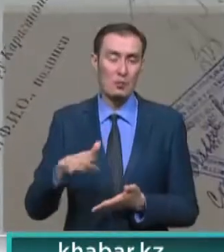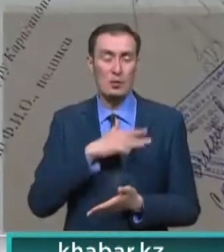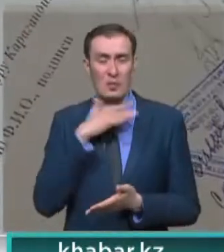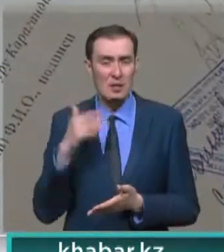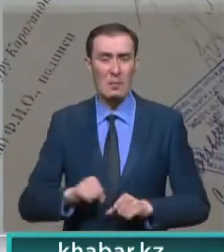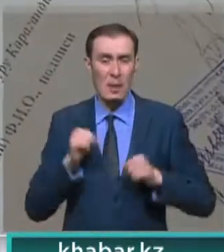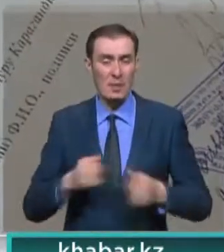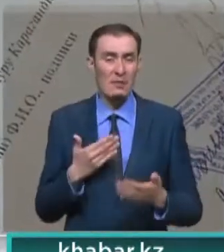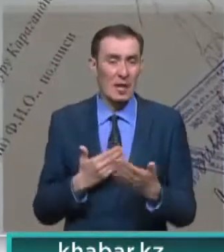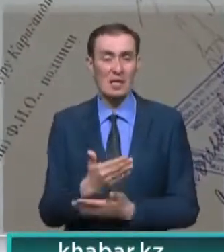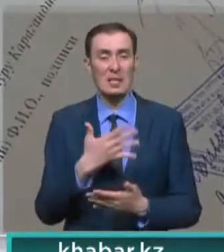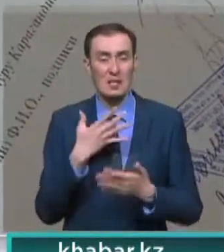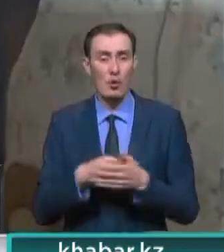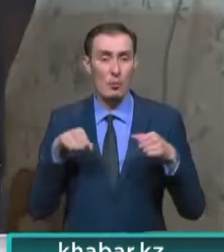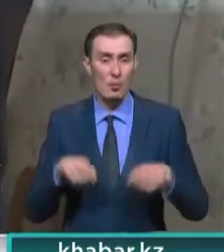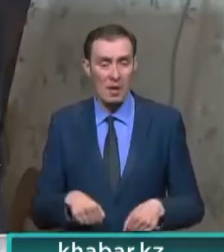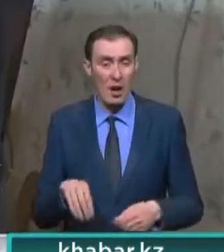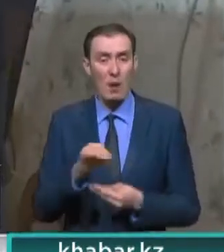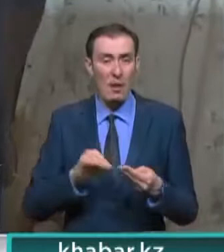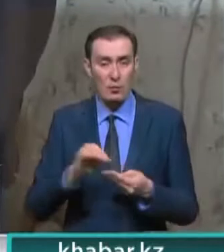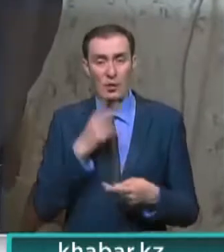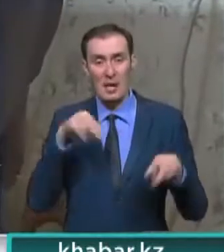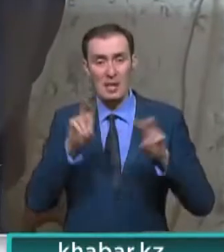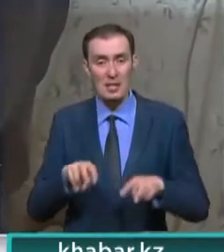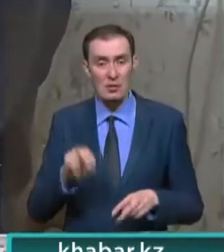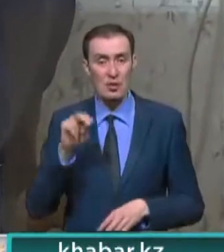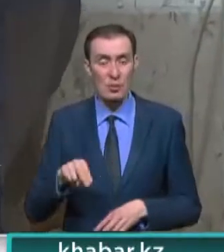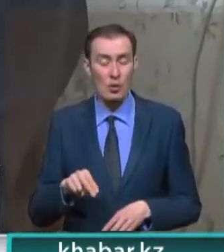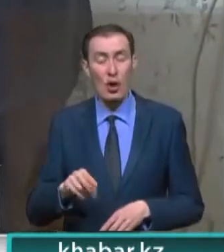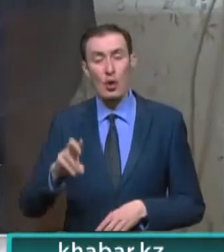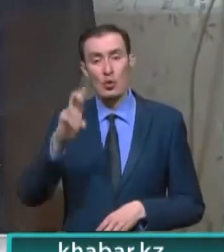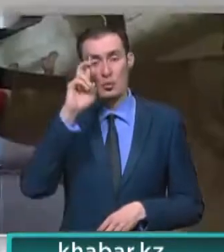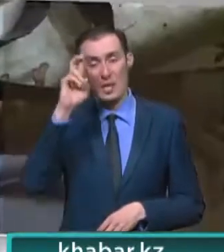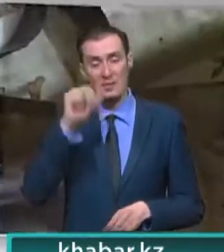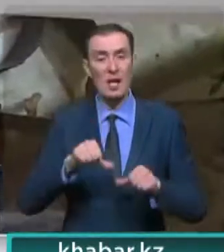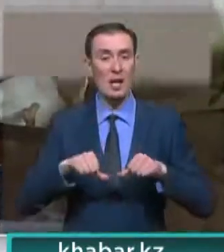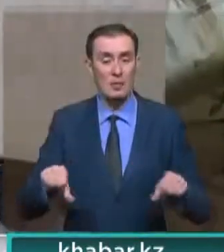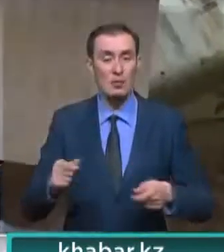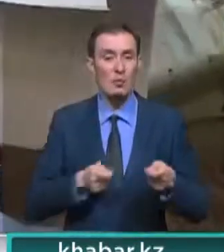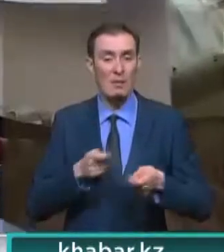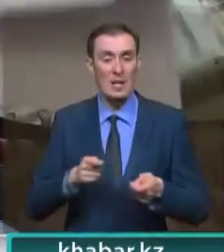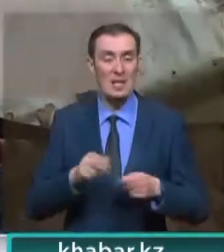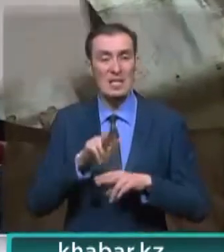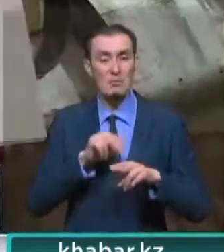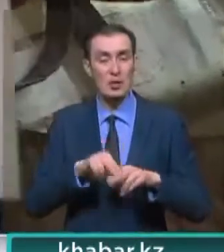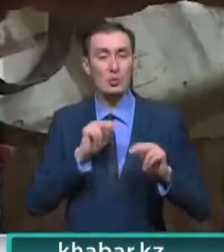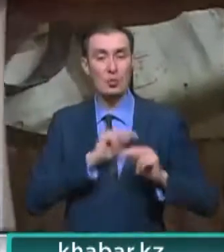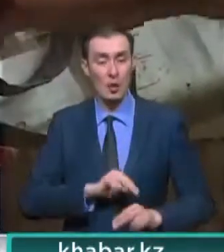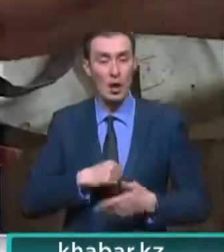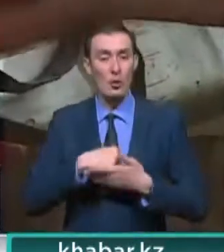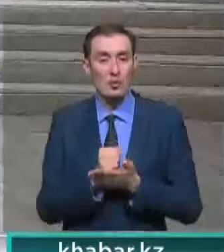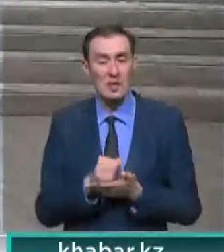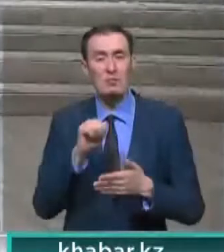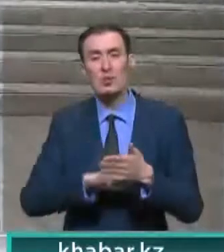многочисленных попыток доказать свою правоту, повторное расследование случившегося провела уже Государственная комиссия управления инспекцией труда. Установив